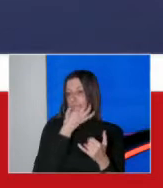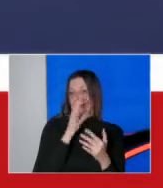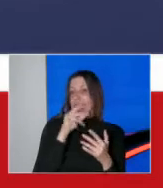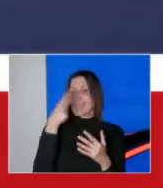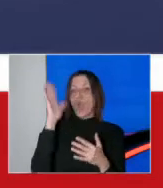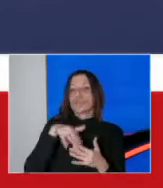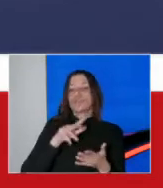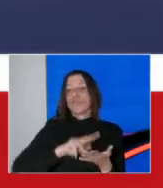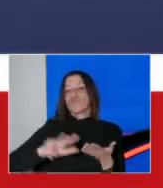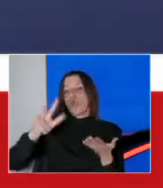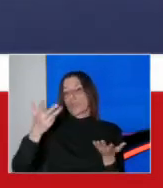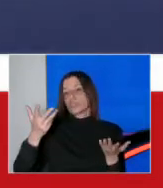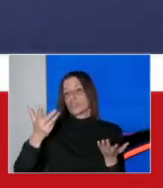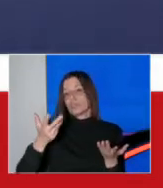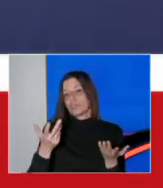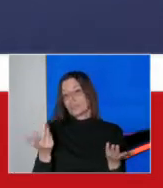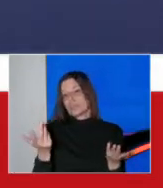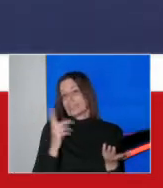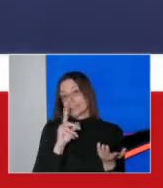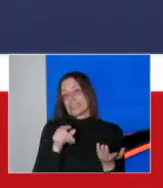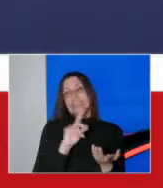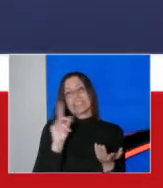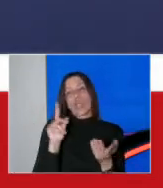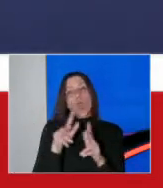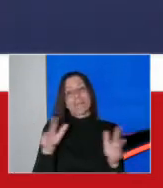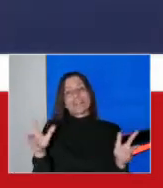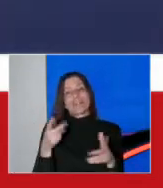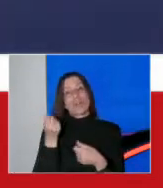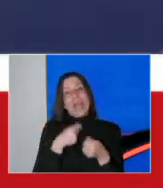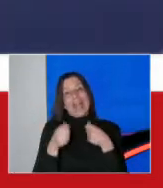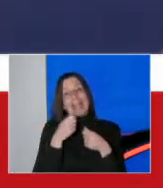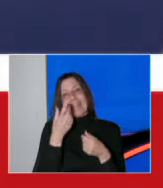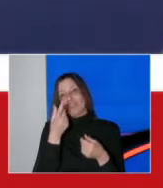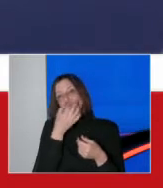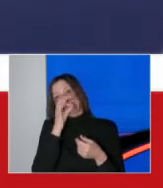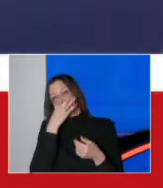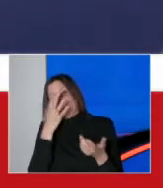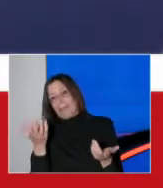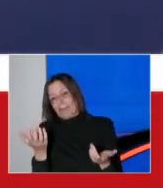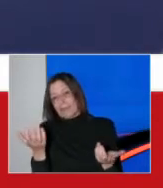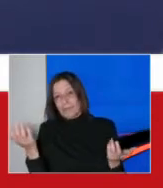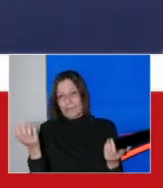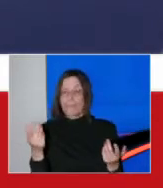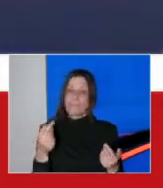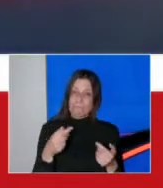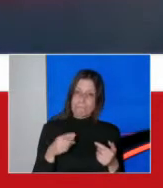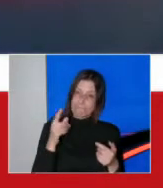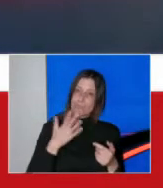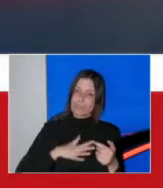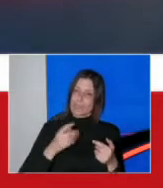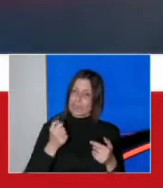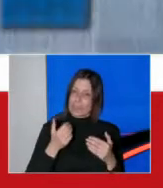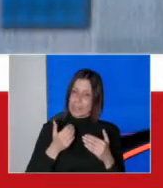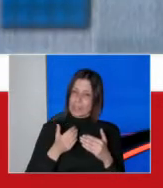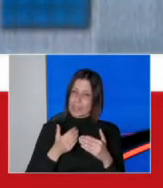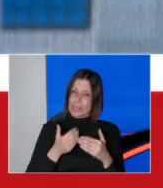עוד שלושה חודשים? כלומר, זה לא שמצבנו הכלכלי ישתפר מהמקורות, הם רוצים מעט להרחיק אולי